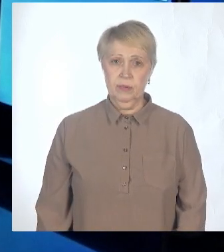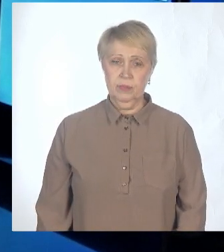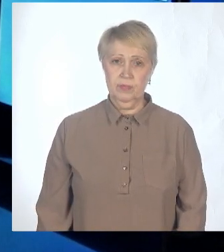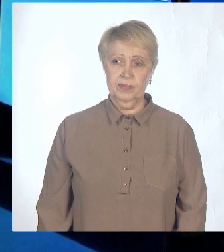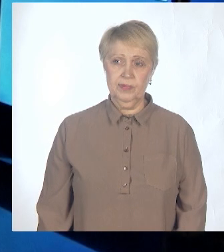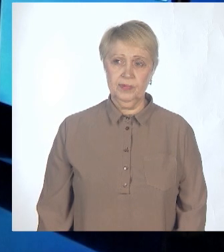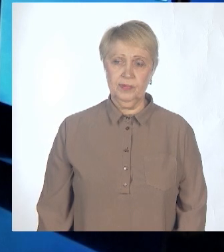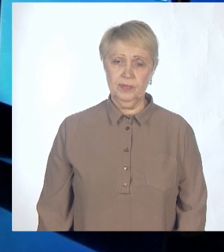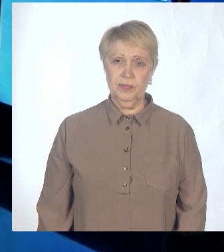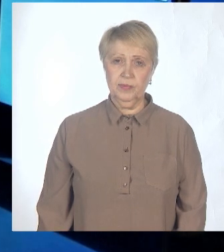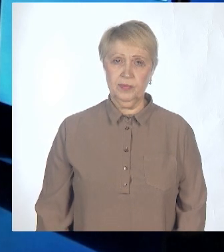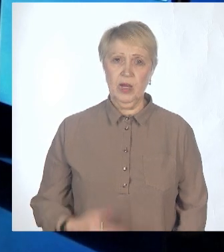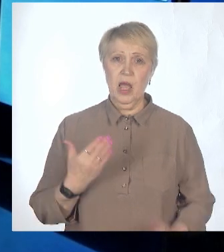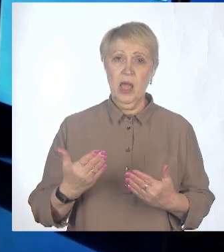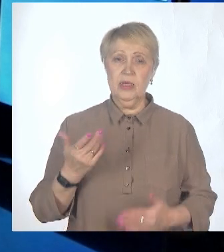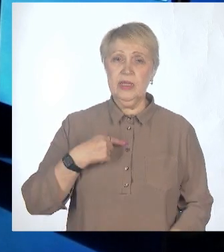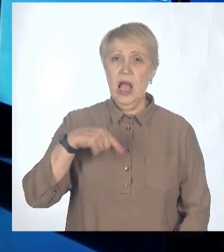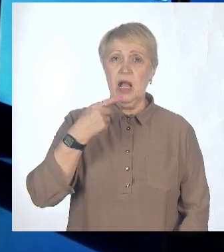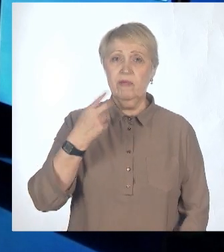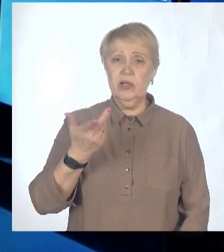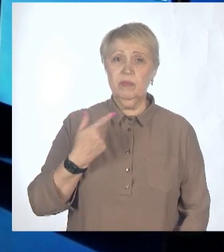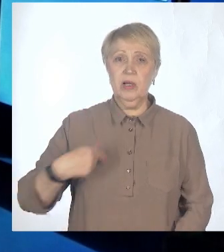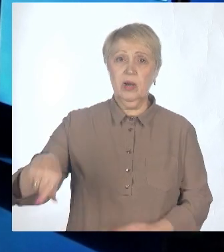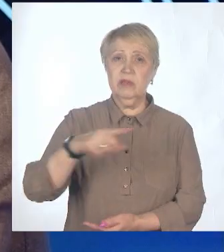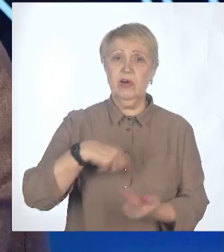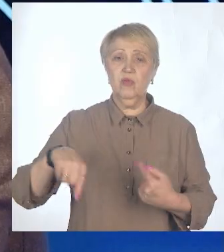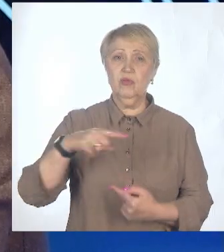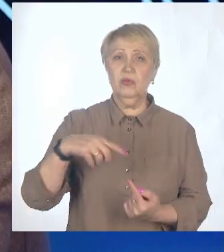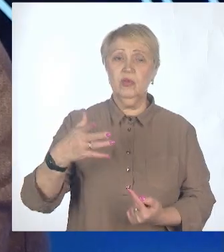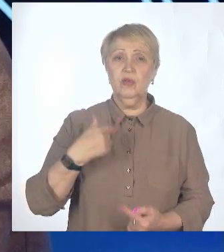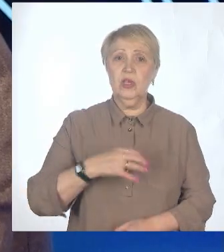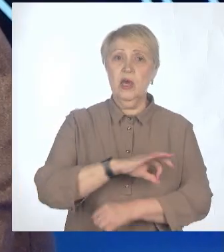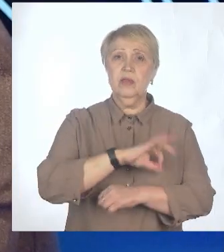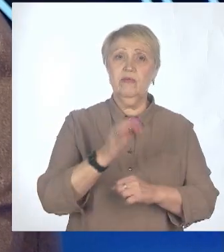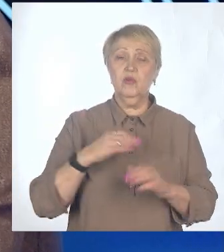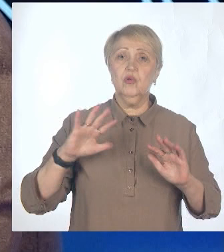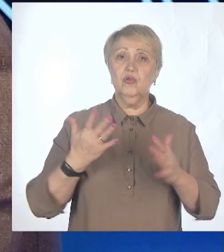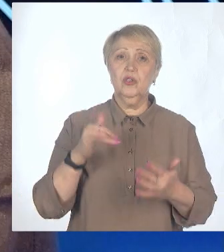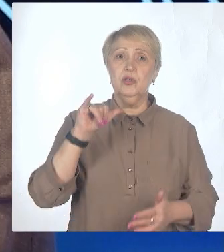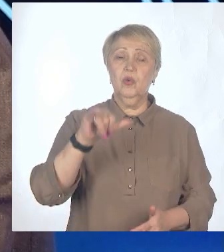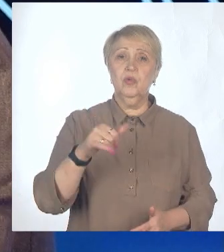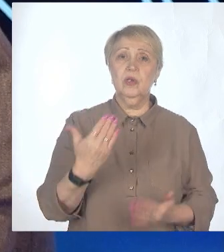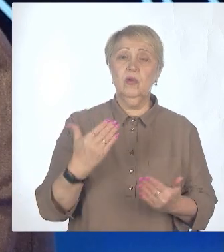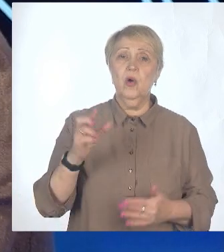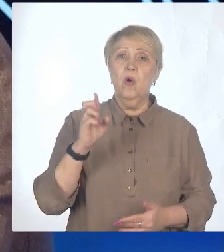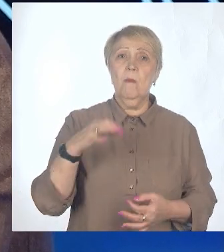Если говорить вот про этот разворот на восток, случился ли он у предпринимателей, я имею в виду,